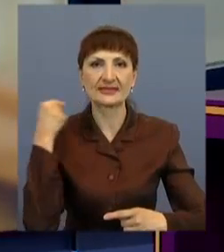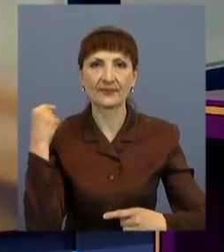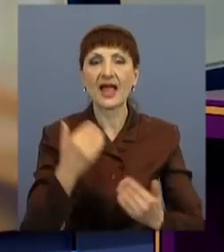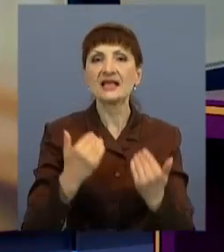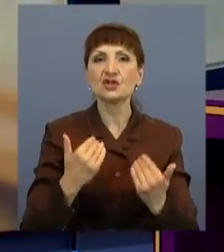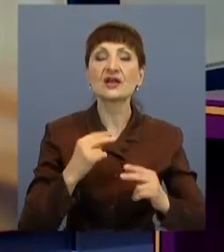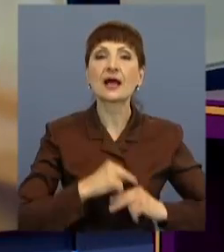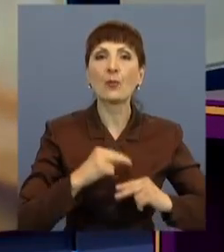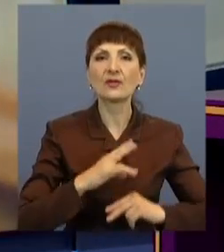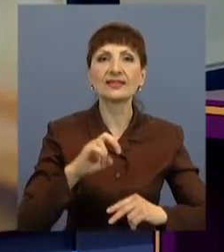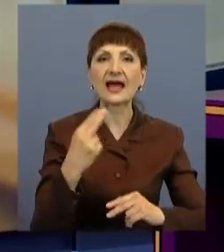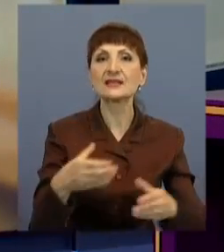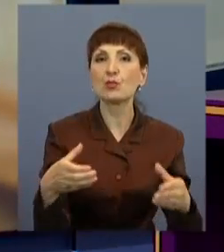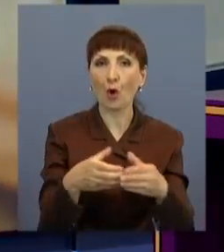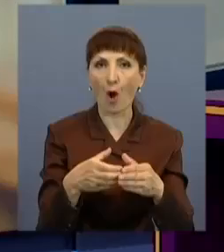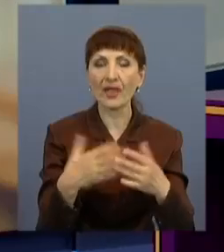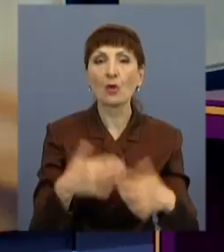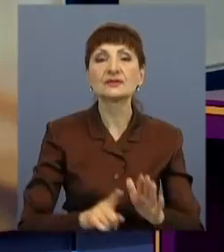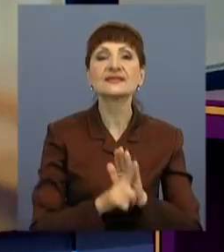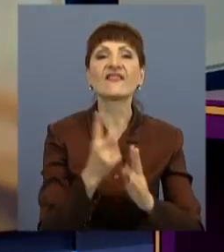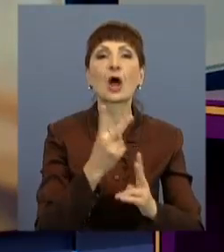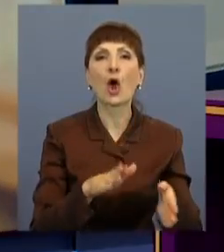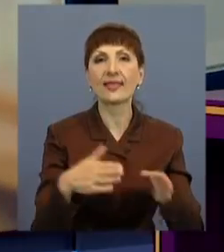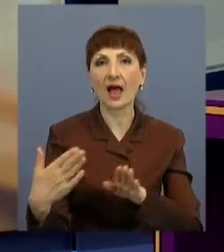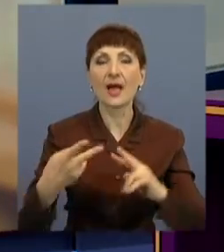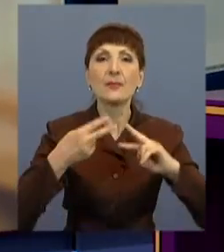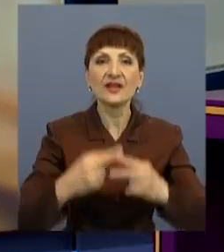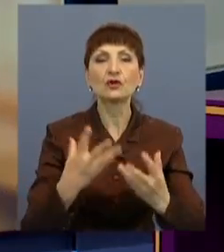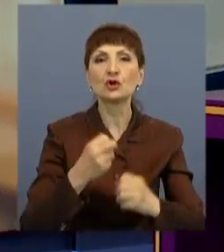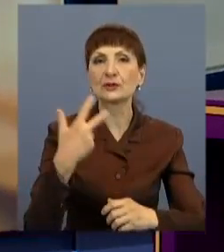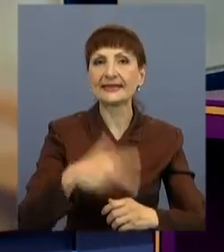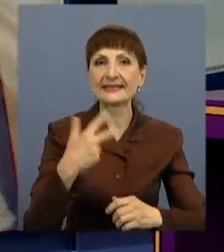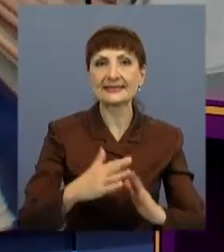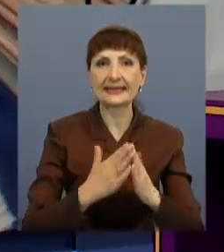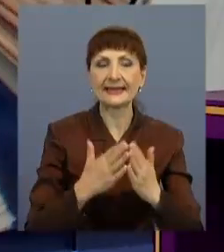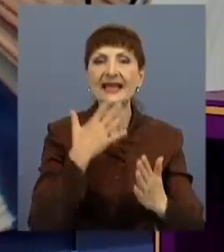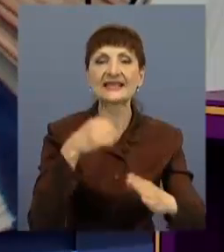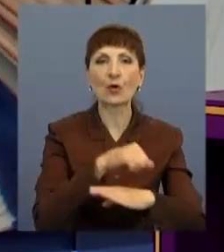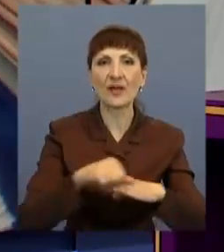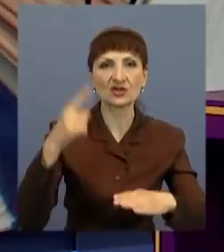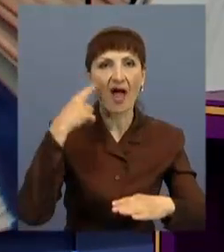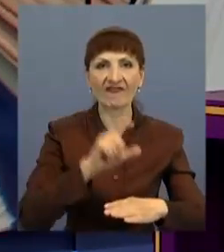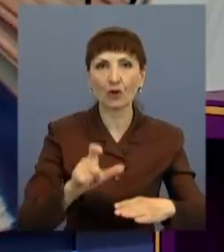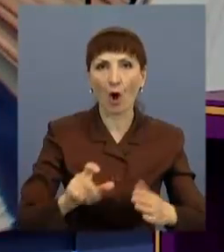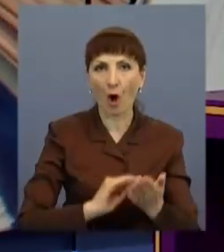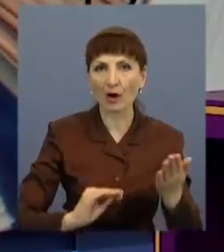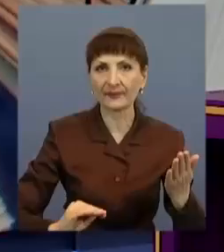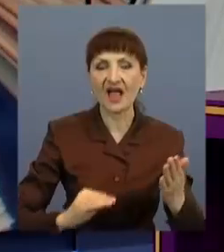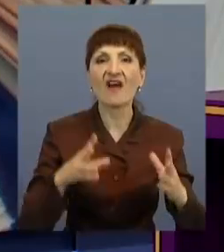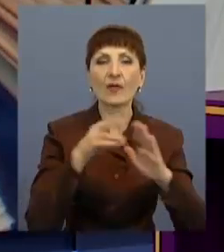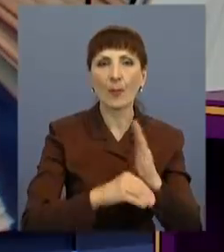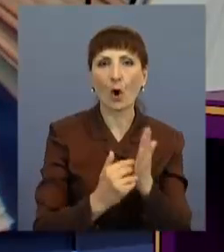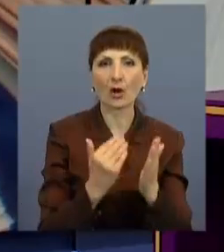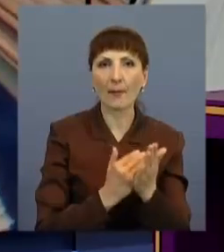Сейчас работники Национального бюро перешли ко второму этапу – переводу еще 30 книг зарубежных авторов в рамках программы «Рухани